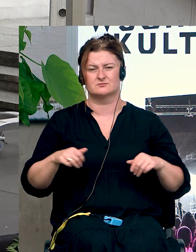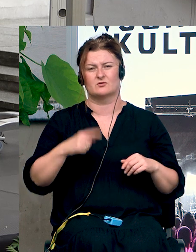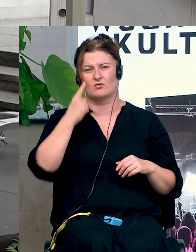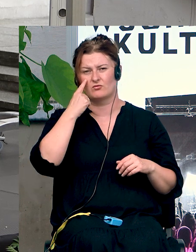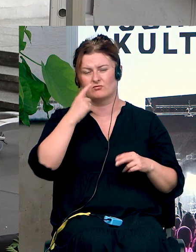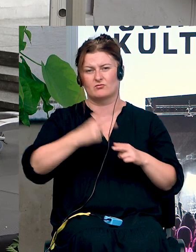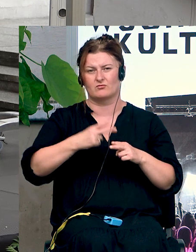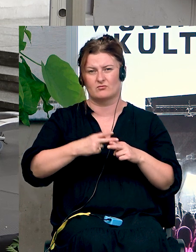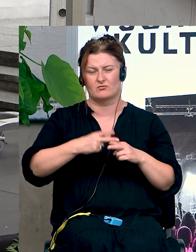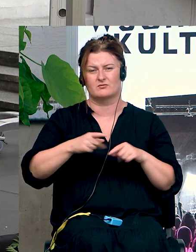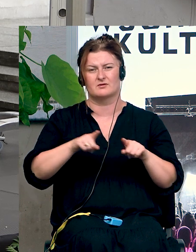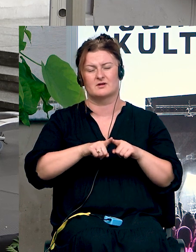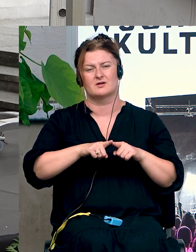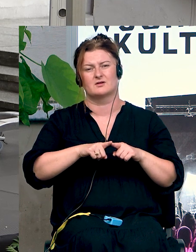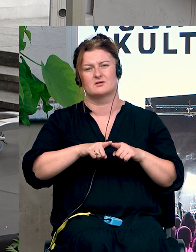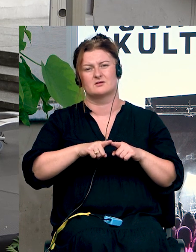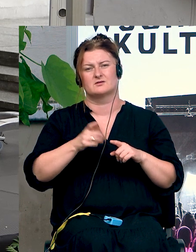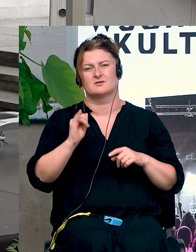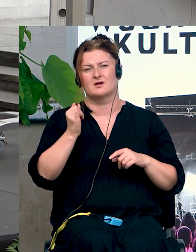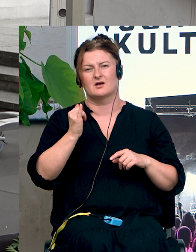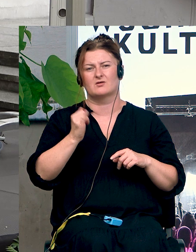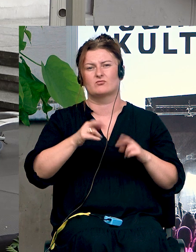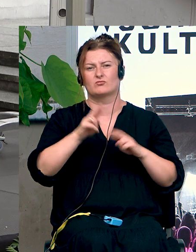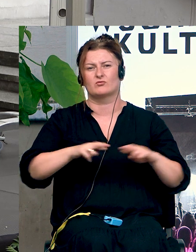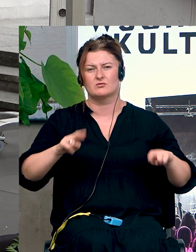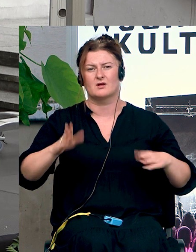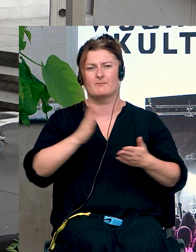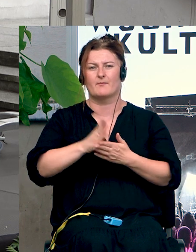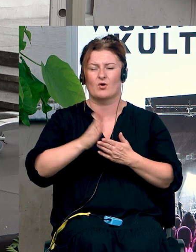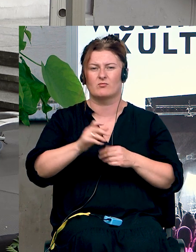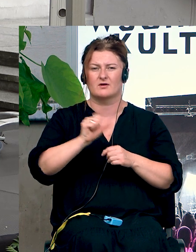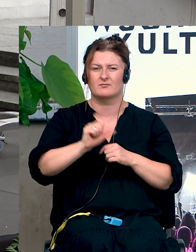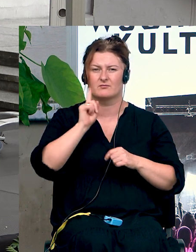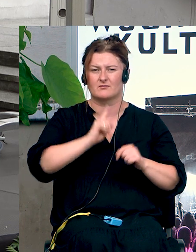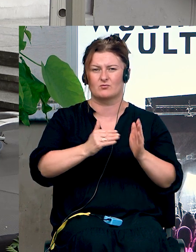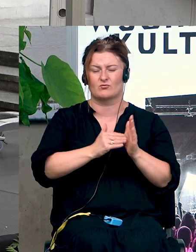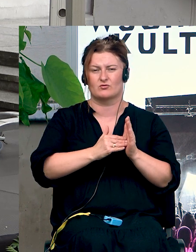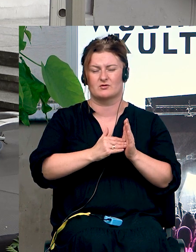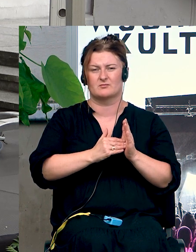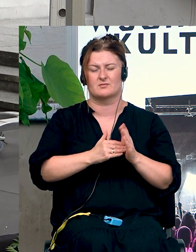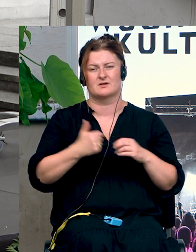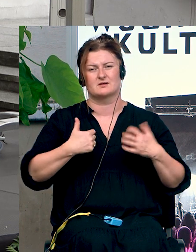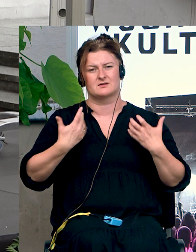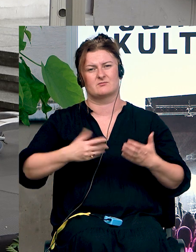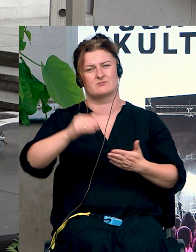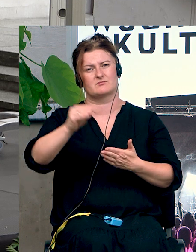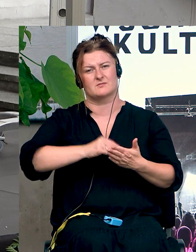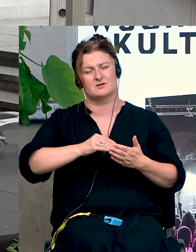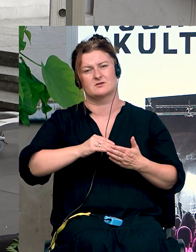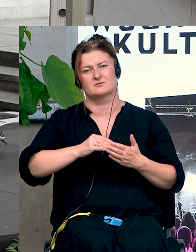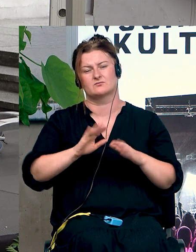потрібна допомога. І мені захотілося написати книжку, яка все це трошки розвіє і поверне нас до